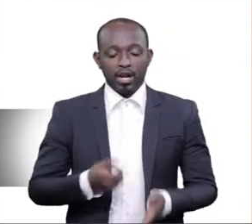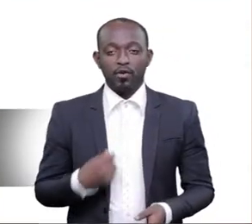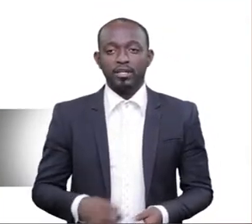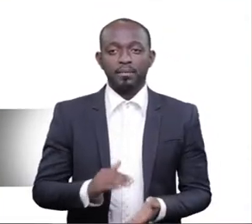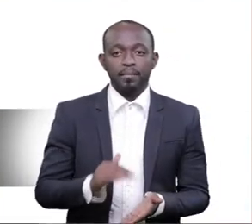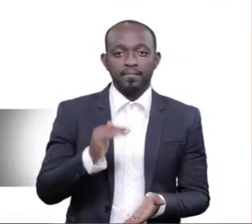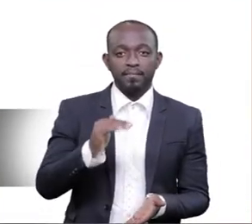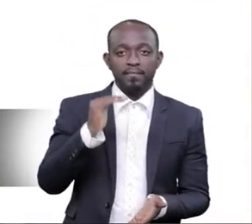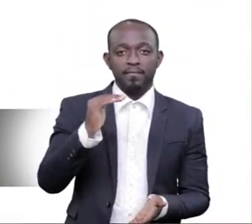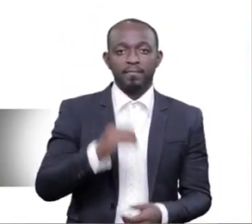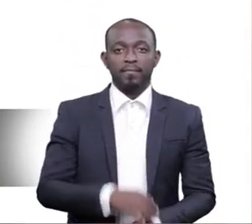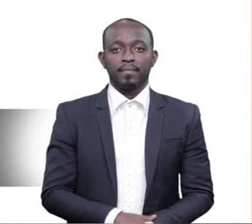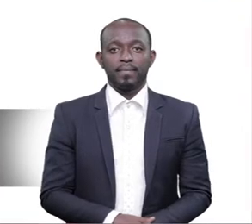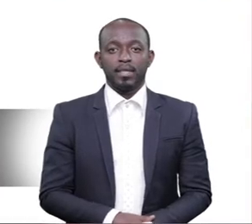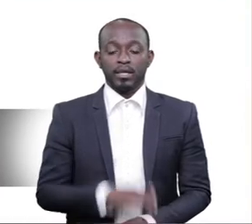2019 nshobora gushinga